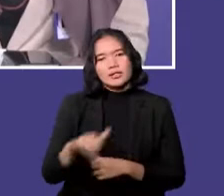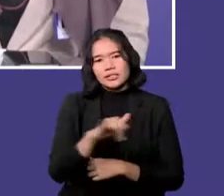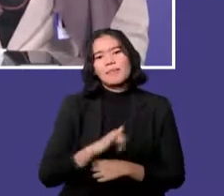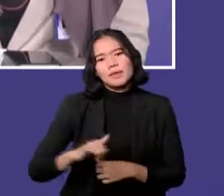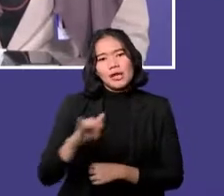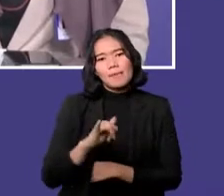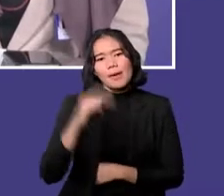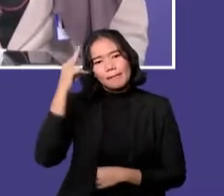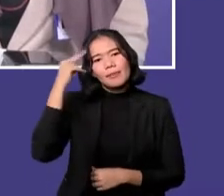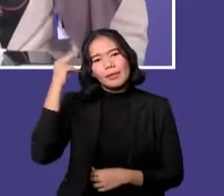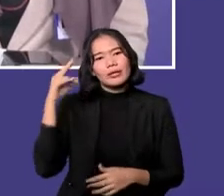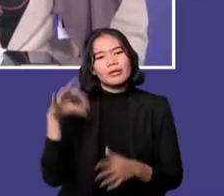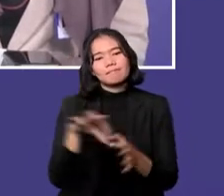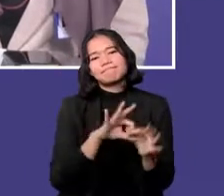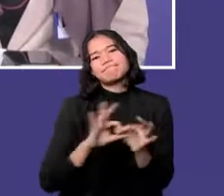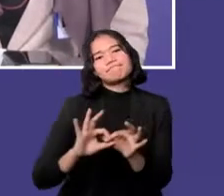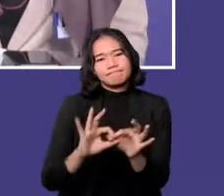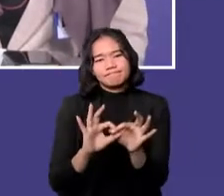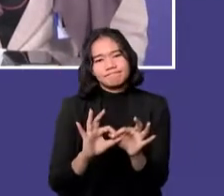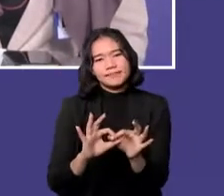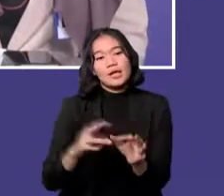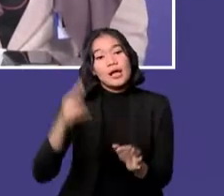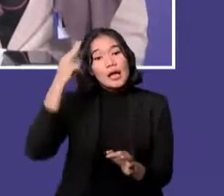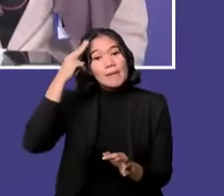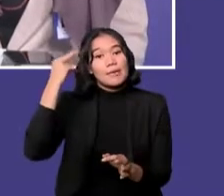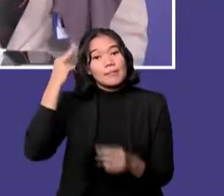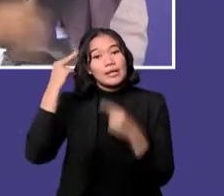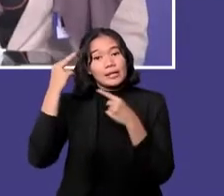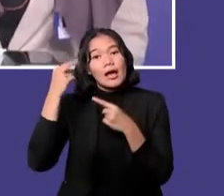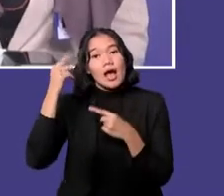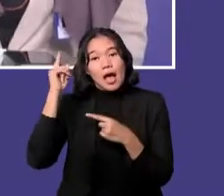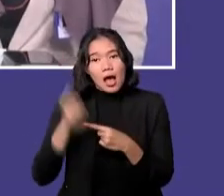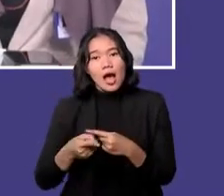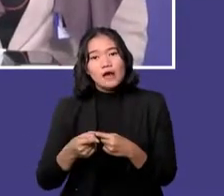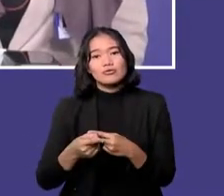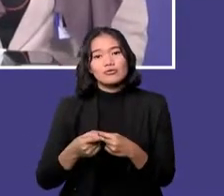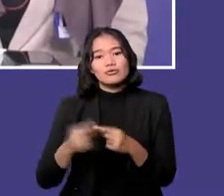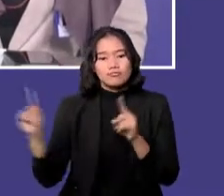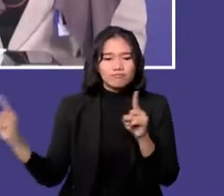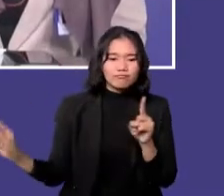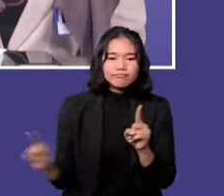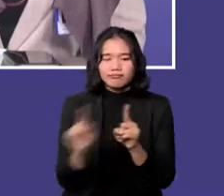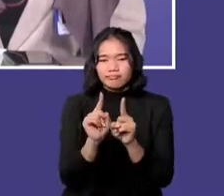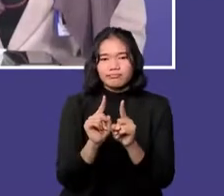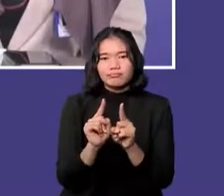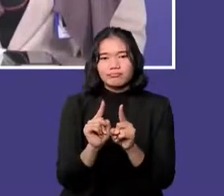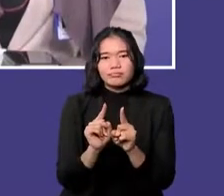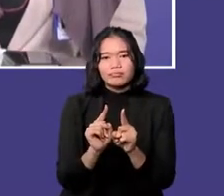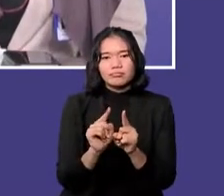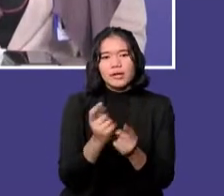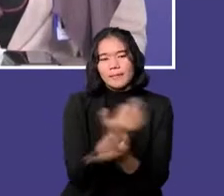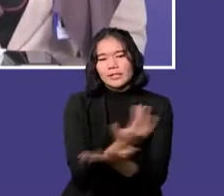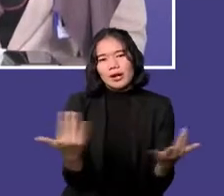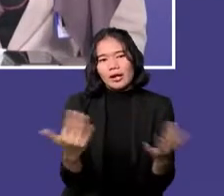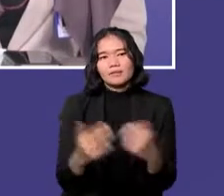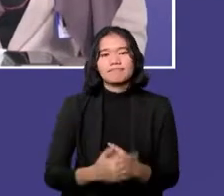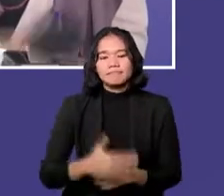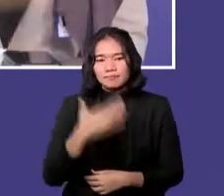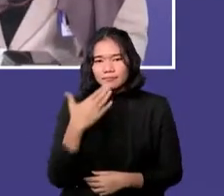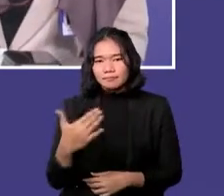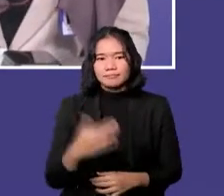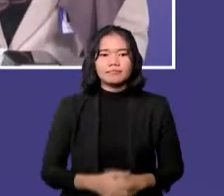bersama pemerintah. Ya, kita pemerintah adalah harus menjadi partner ya utama dari masyarakat. Terima